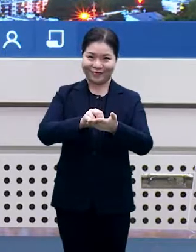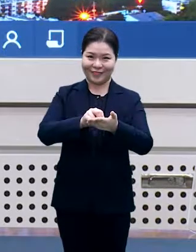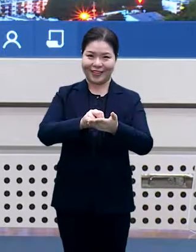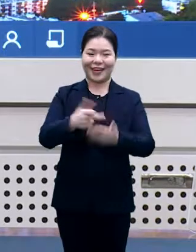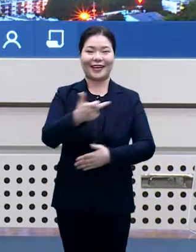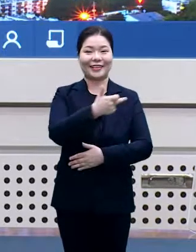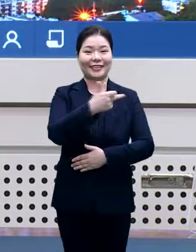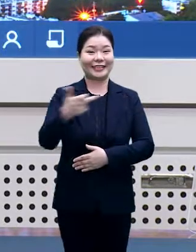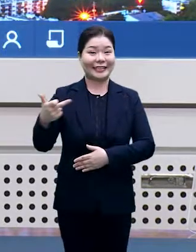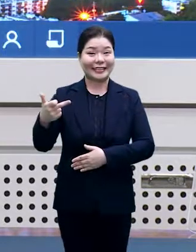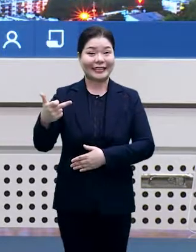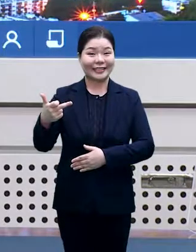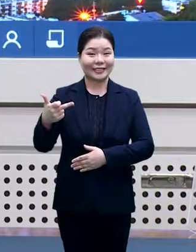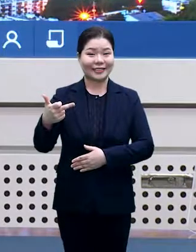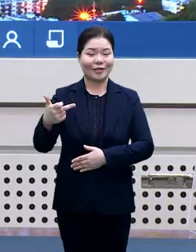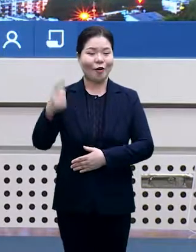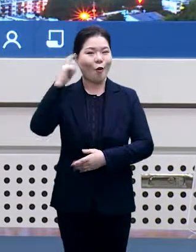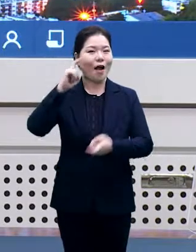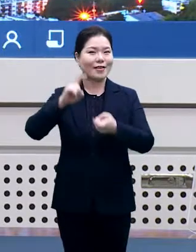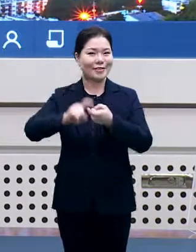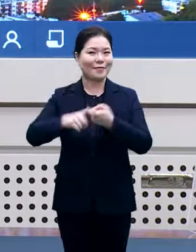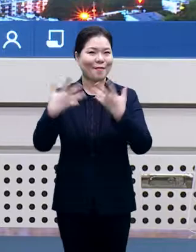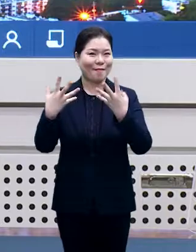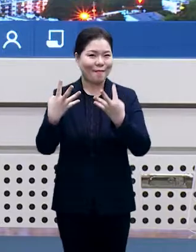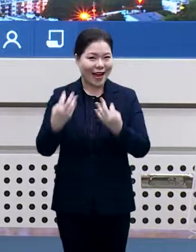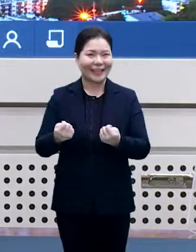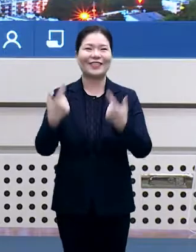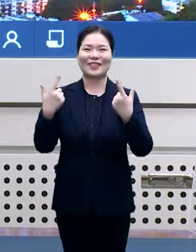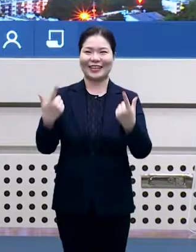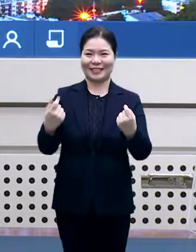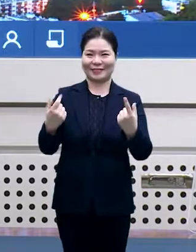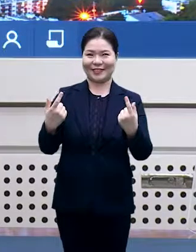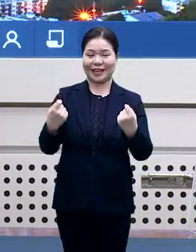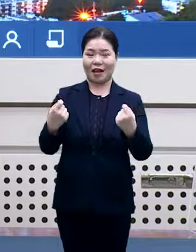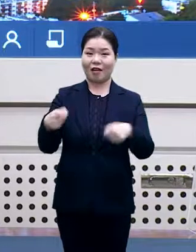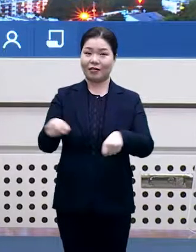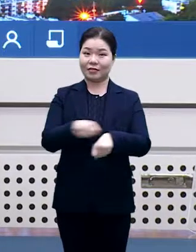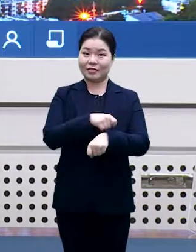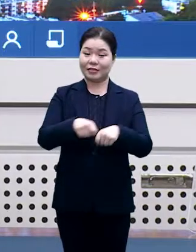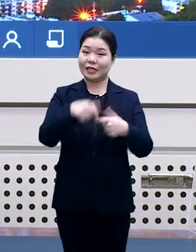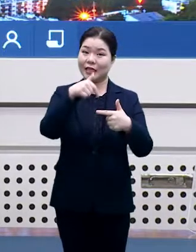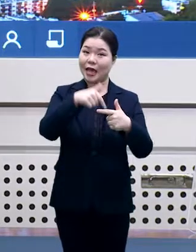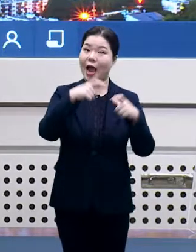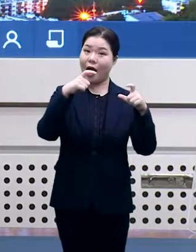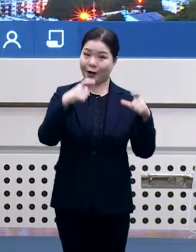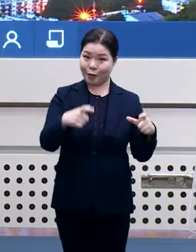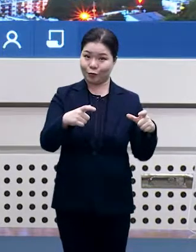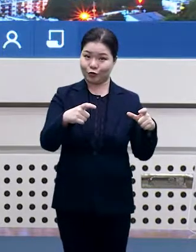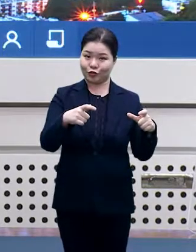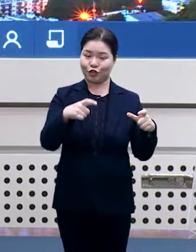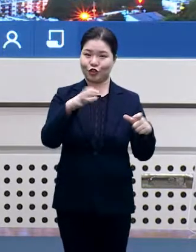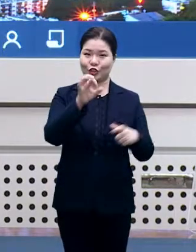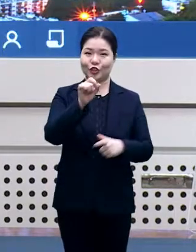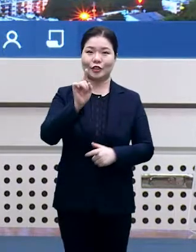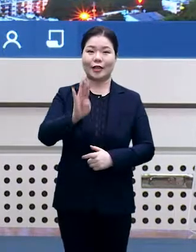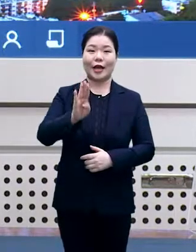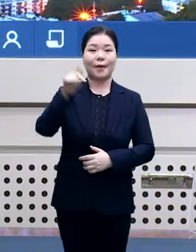재건축 문제가 큰 화두로 떠오르고 있습니다. 특히 우리